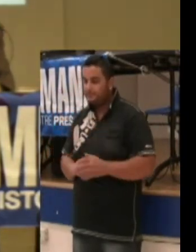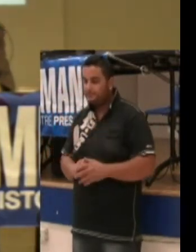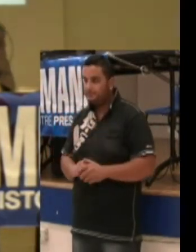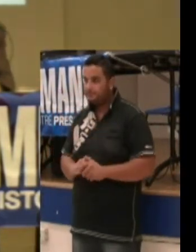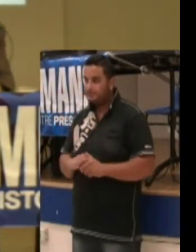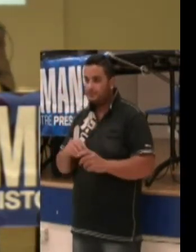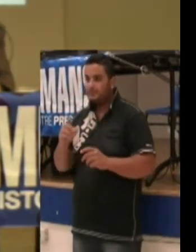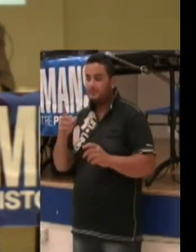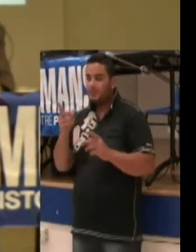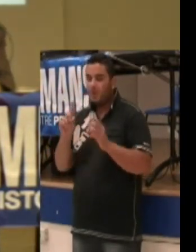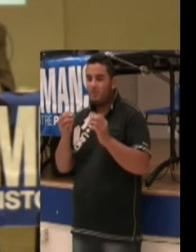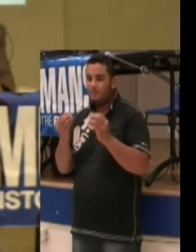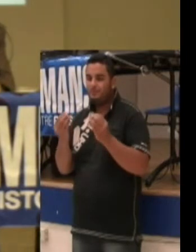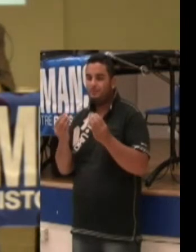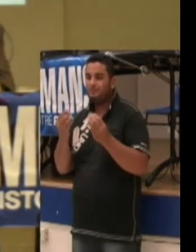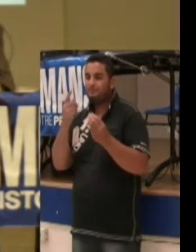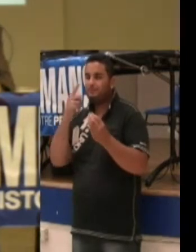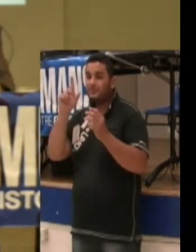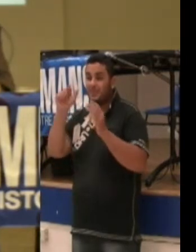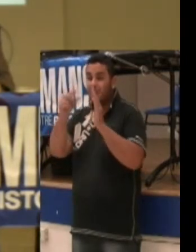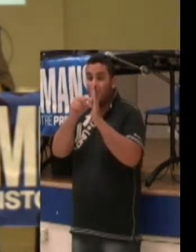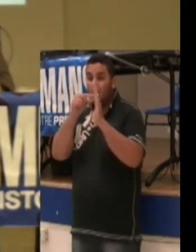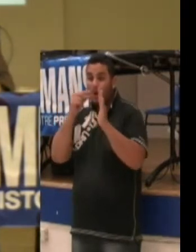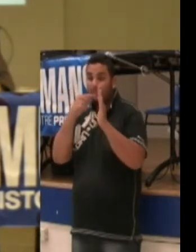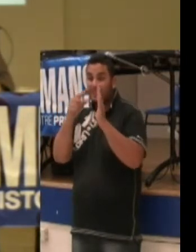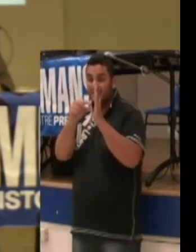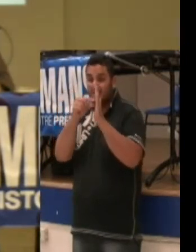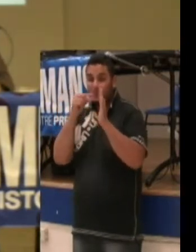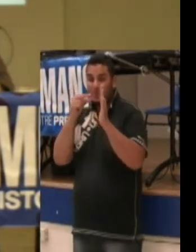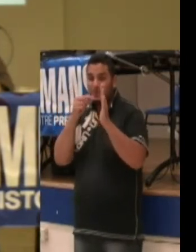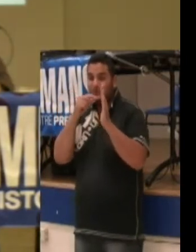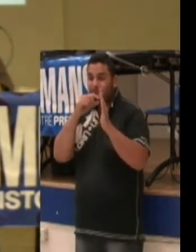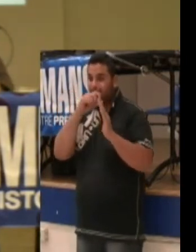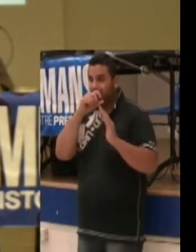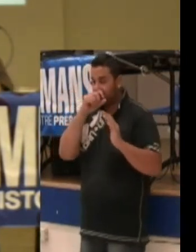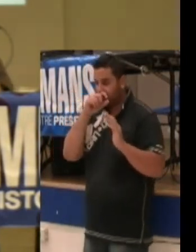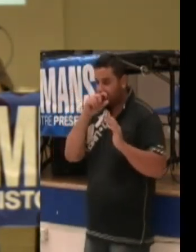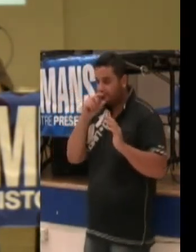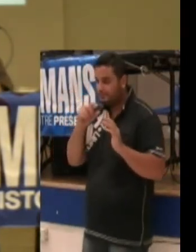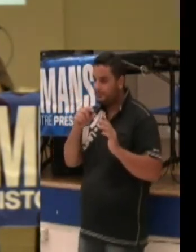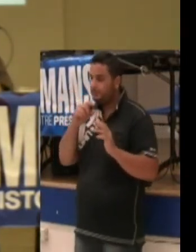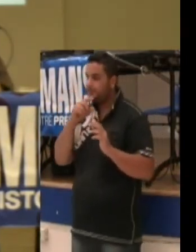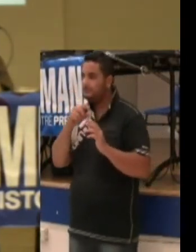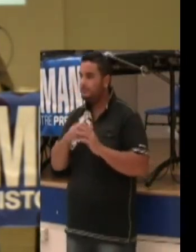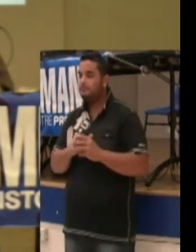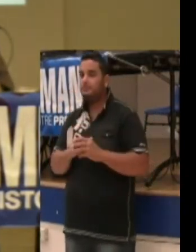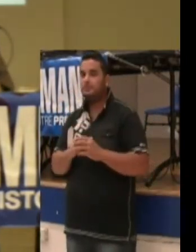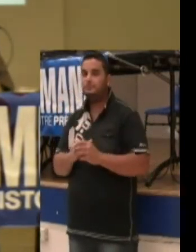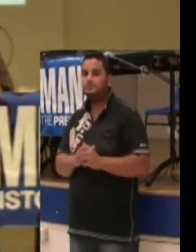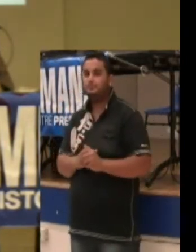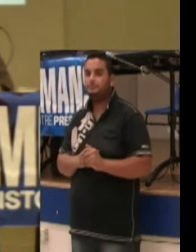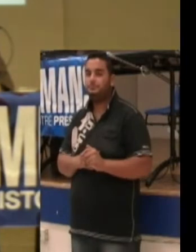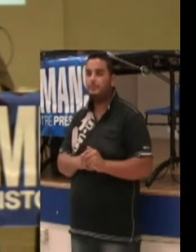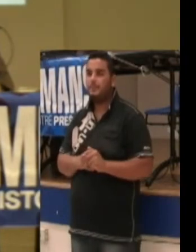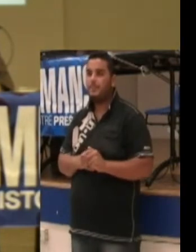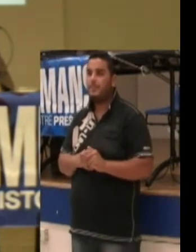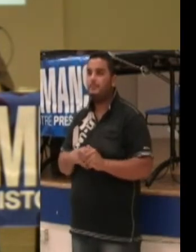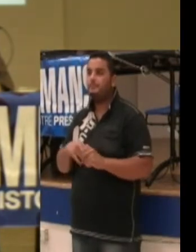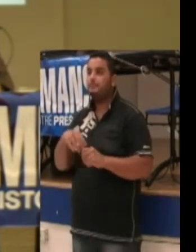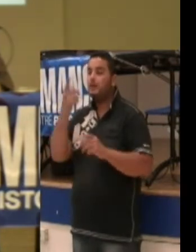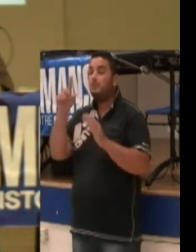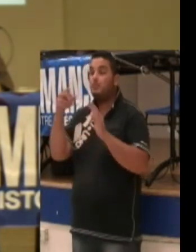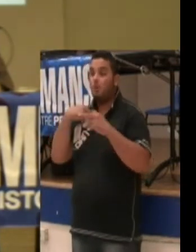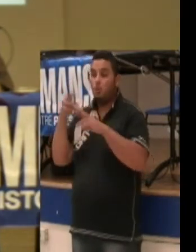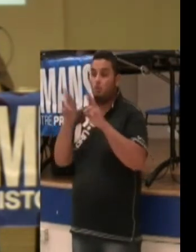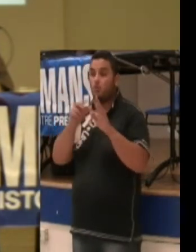subhanahu wa ta'ala arja'il al-aya, et je finis par ça, même s'il me reste encore des trucs à dire. Je finis par ça. Arja'il al-aya, Allah subhanahu wa ta'ala dit Sbiru wa sabiru wa rabitu